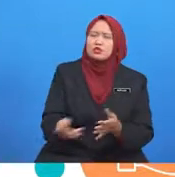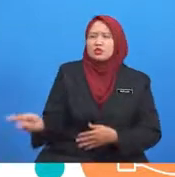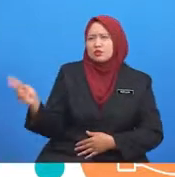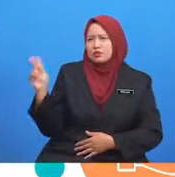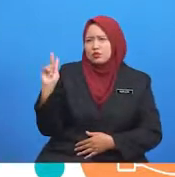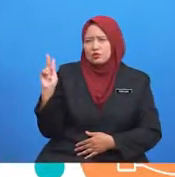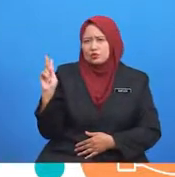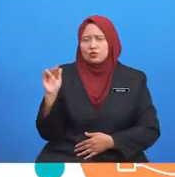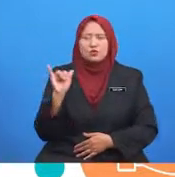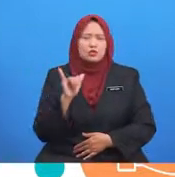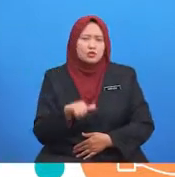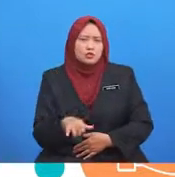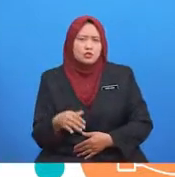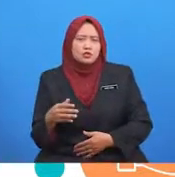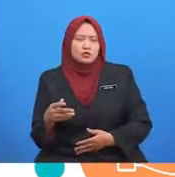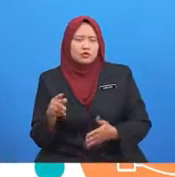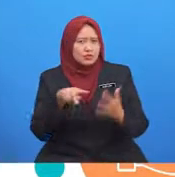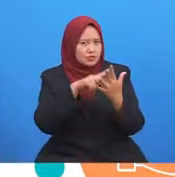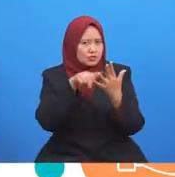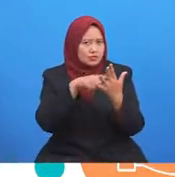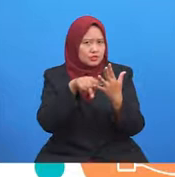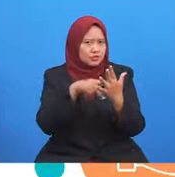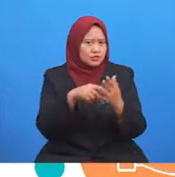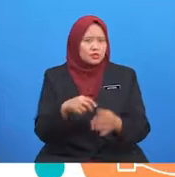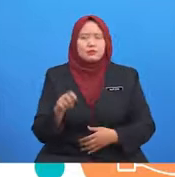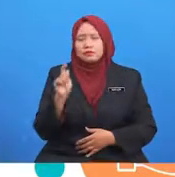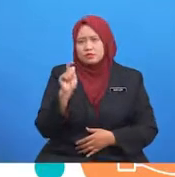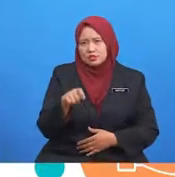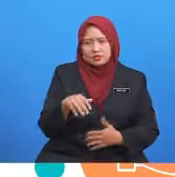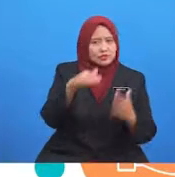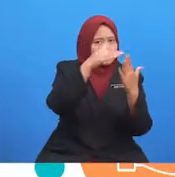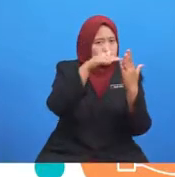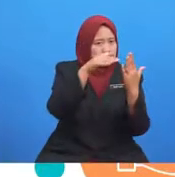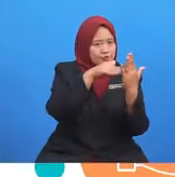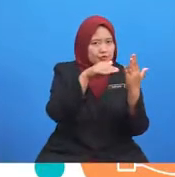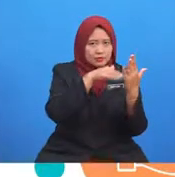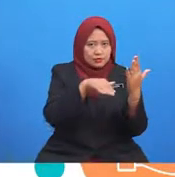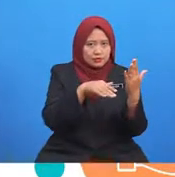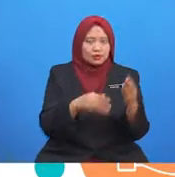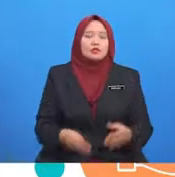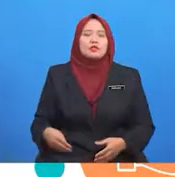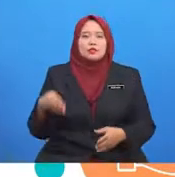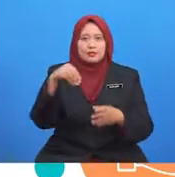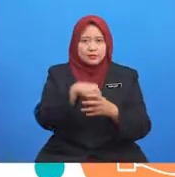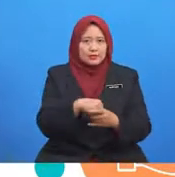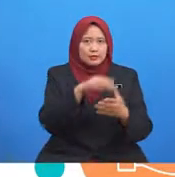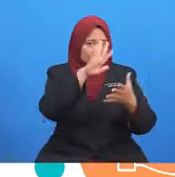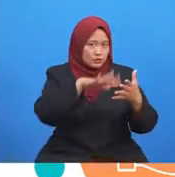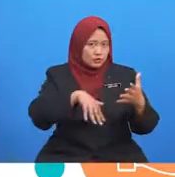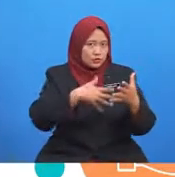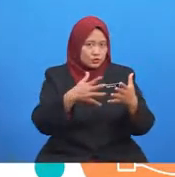yang dikaji juga disenaraikan dalam bentuk jadual seperti gambar yang ditunjukkan.